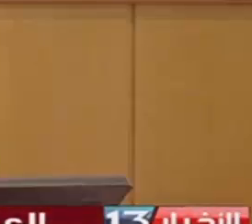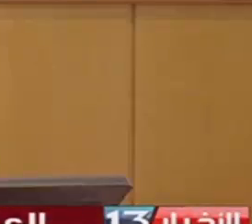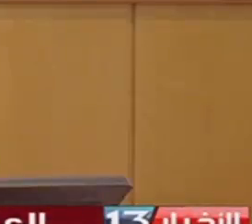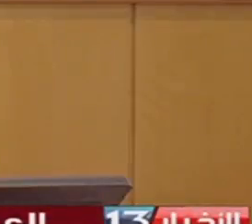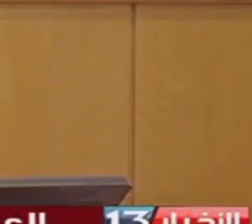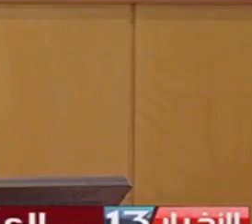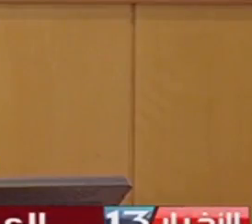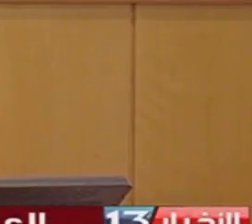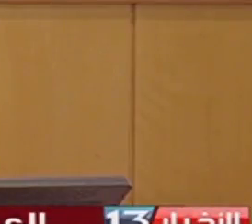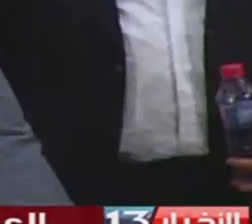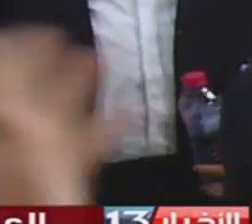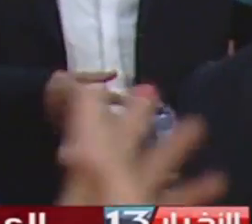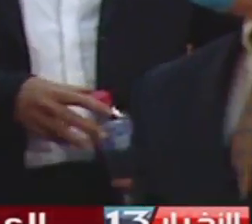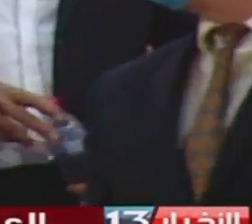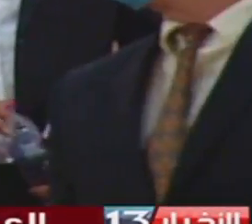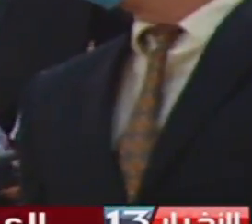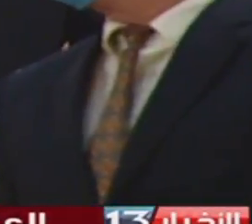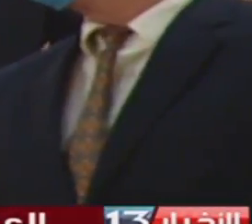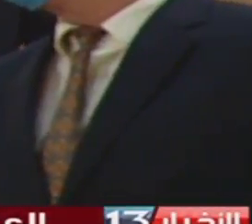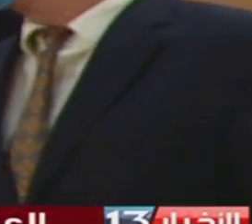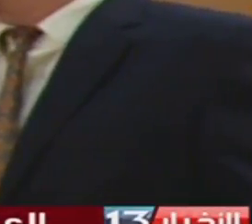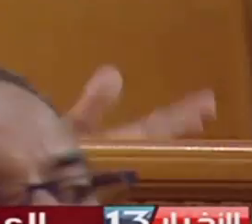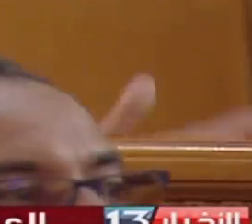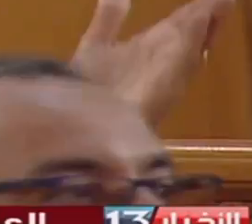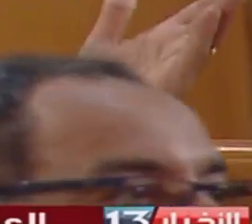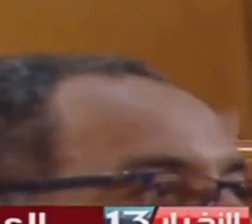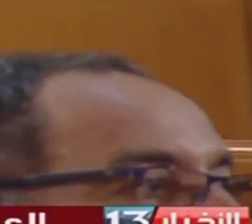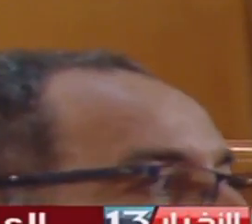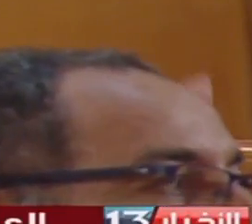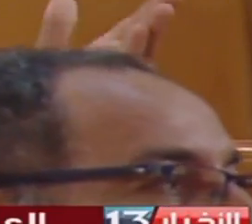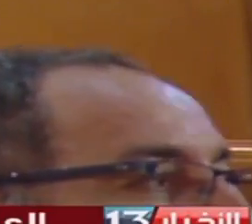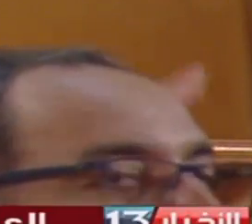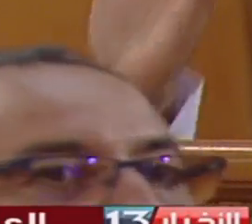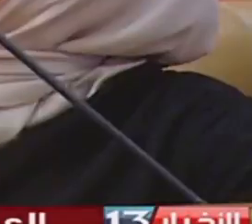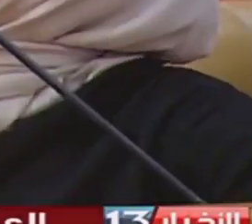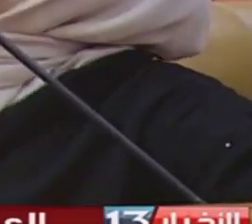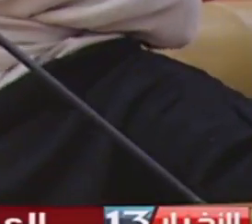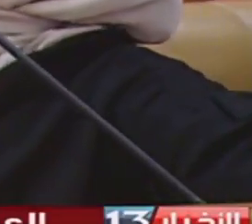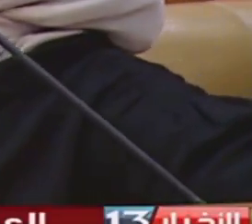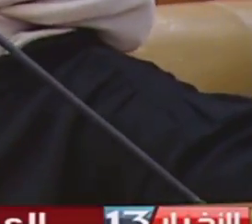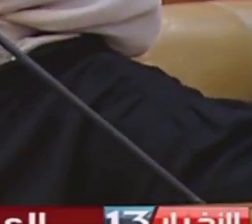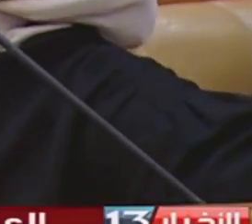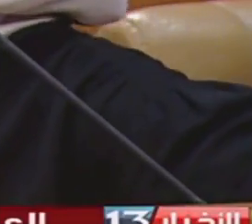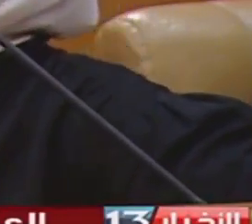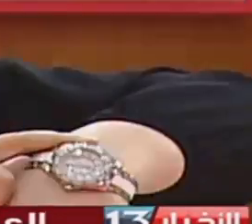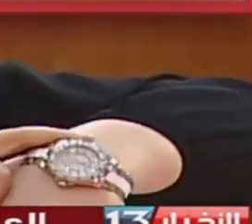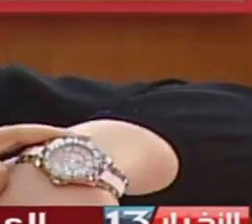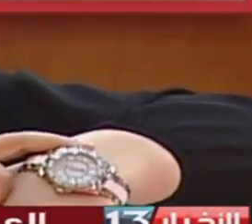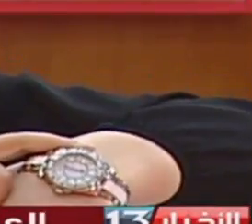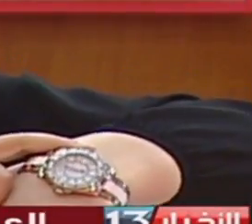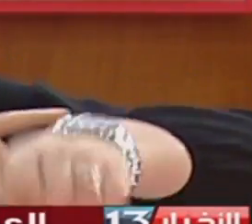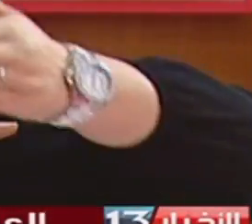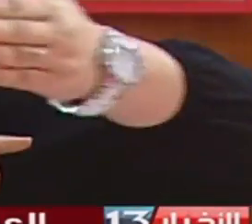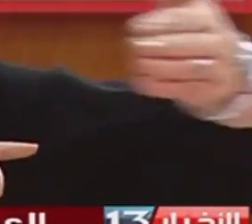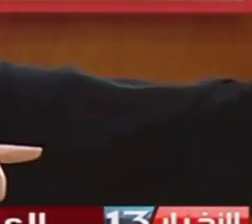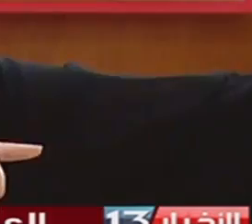جدل في مجلس النواب حول الحيز الزمني المخصص للحوار حول لائحة الحزب الحر الدستوري، والدبلوماسية البرلمانية يؤخر انطلاقه